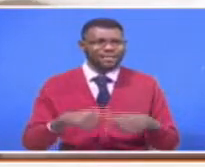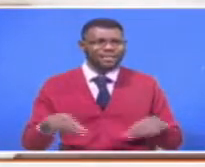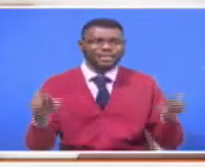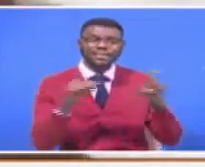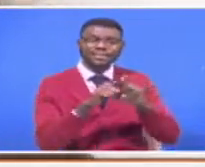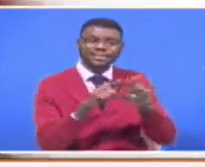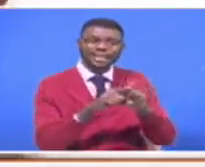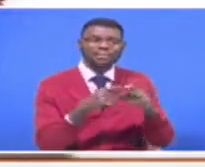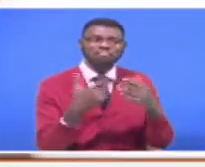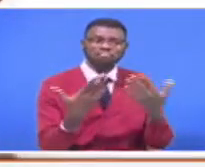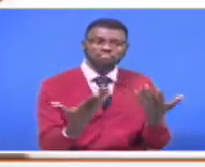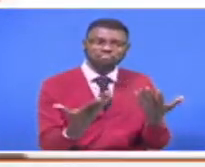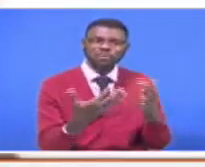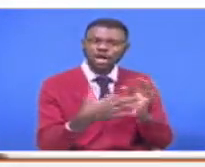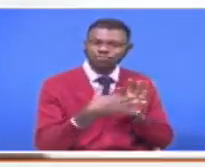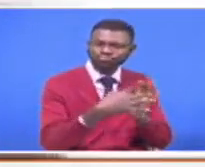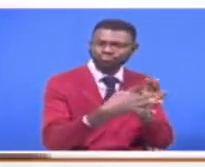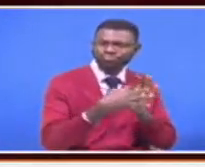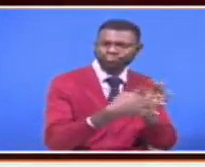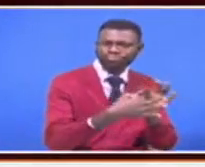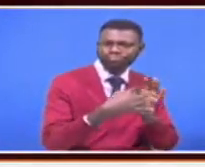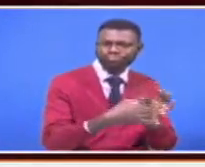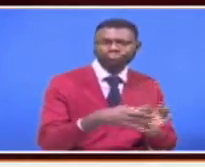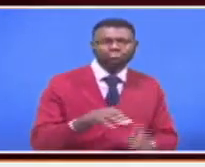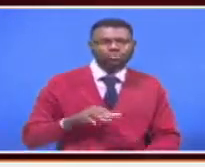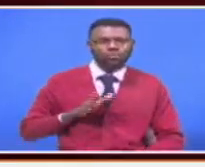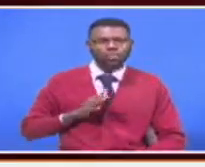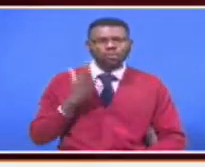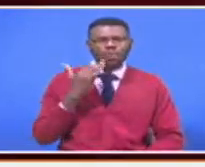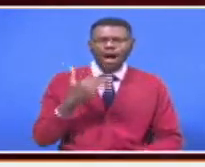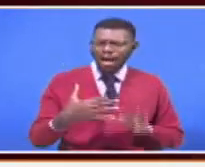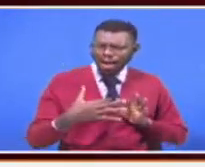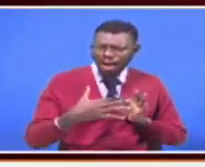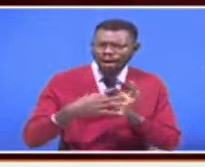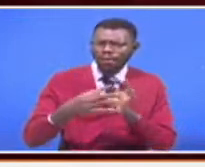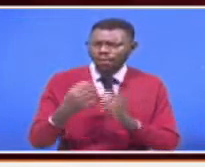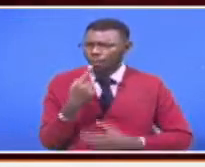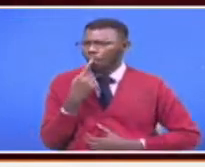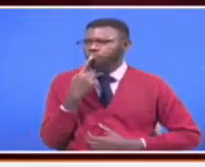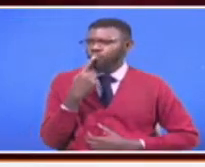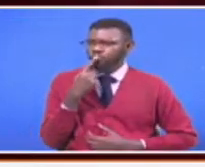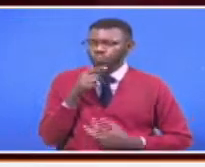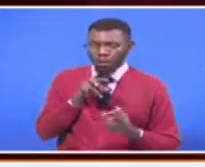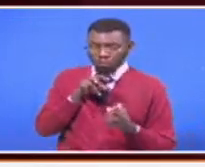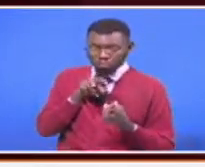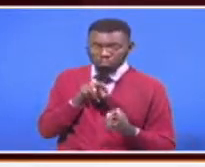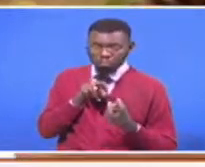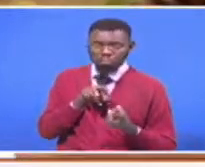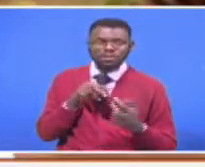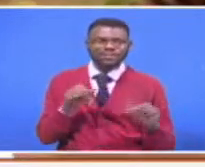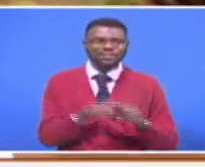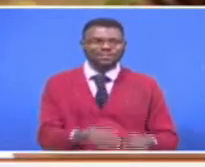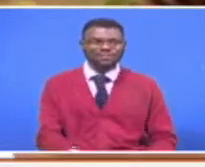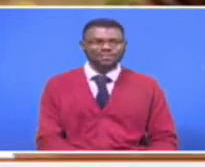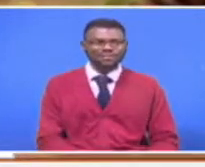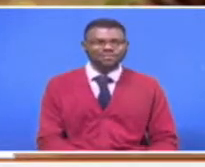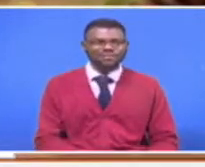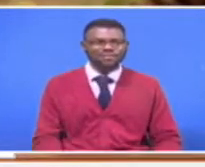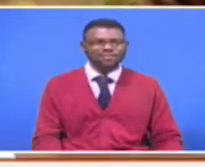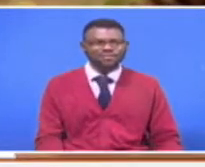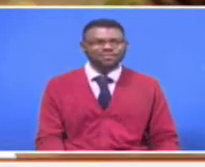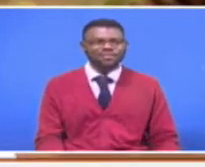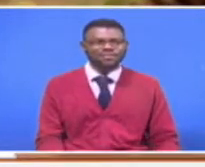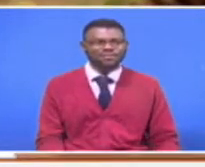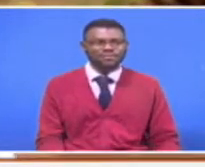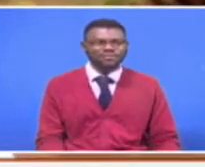kwa uhusiano wao na mama, kutokana na kule kugusana na kuangaliana wakati wa kunyonyesha. Most of the time we'll